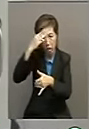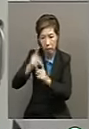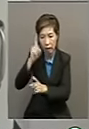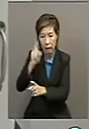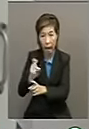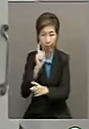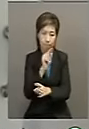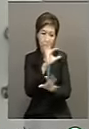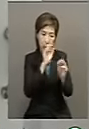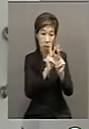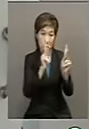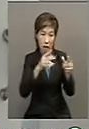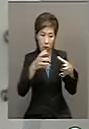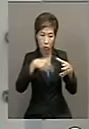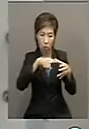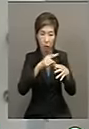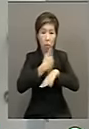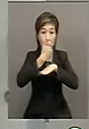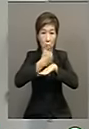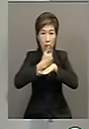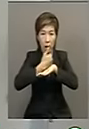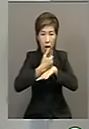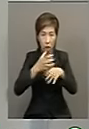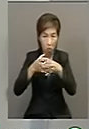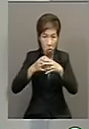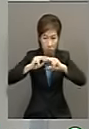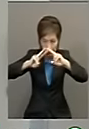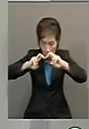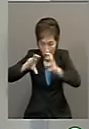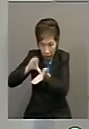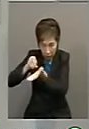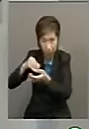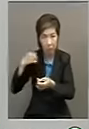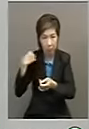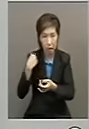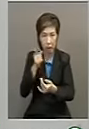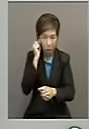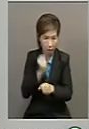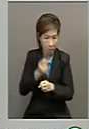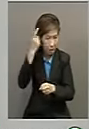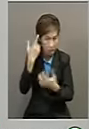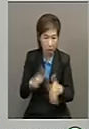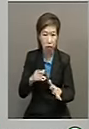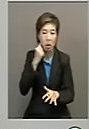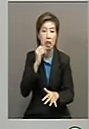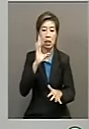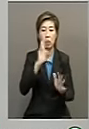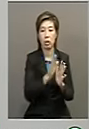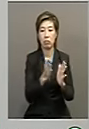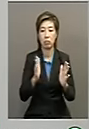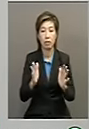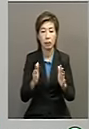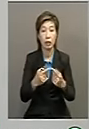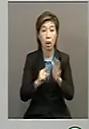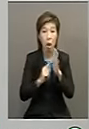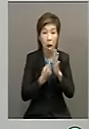ดนี้มีหัวหน้าชุดปฏิบัติการที่จะร่วมสืบสวนด้วยเบื้องต้นต้องทำให้เสร็จภายใน7วันครับจากการสอบส